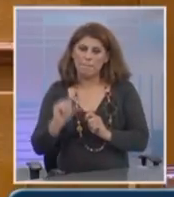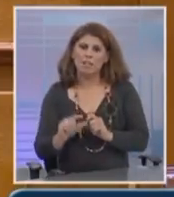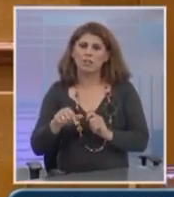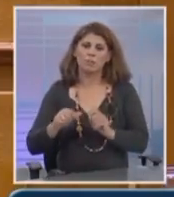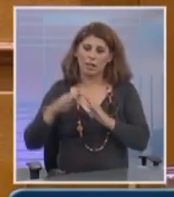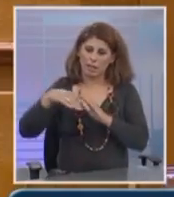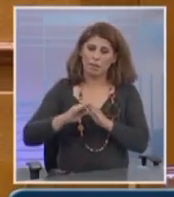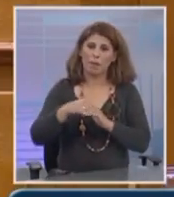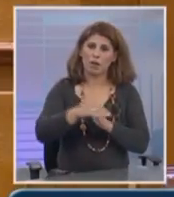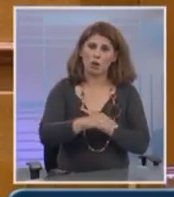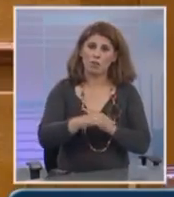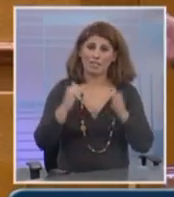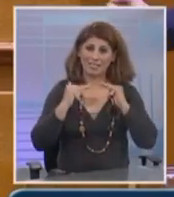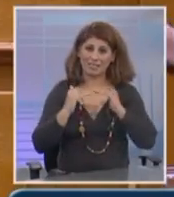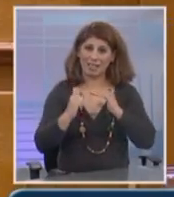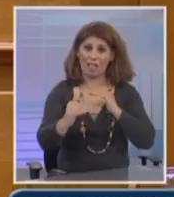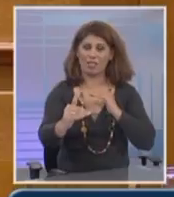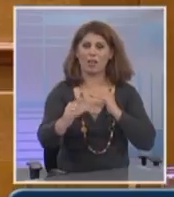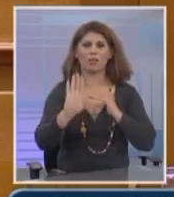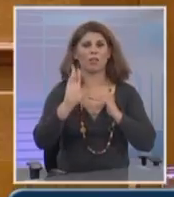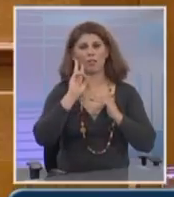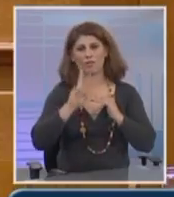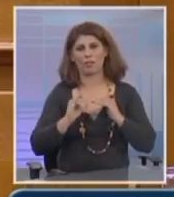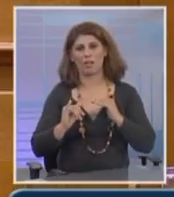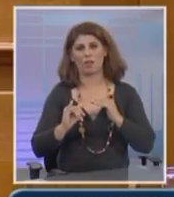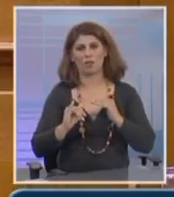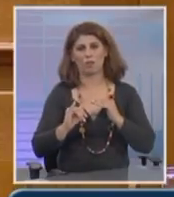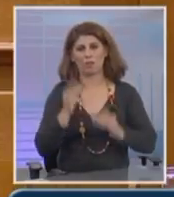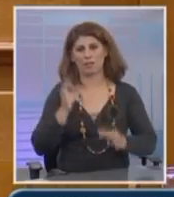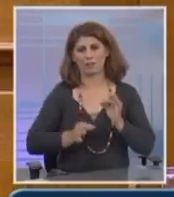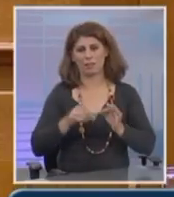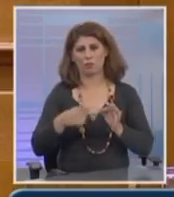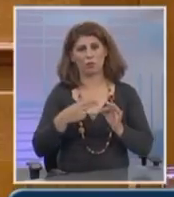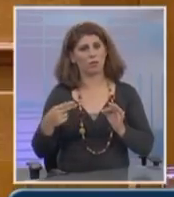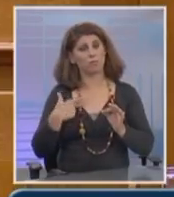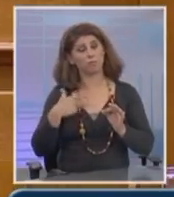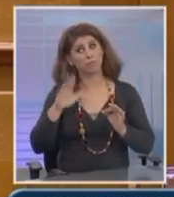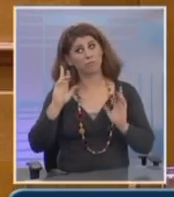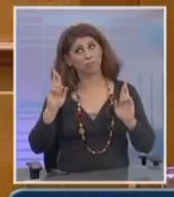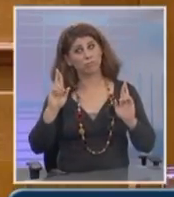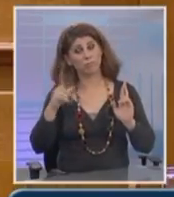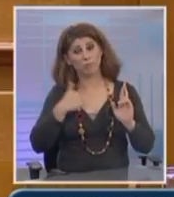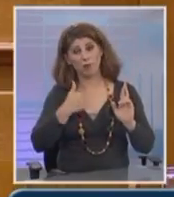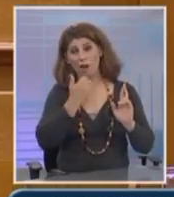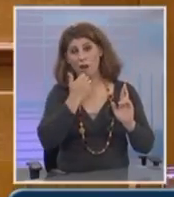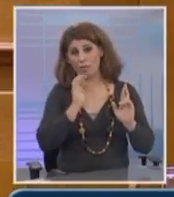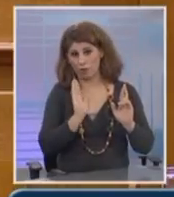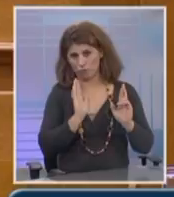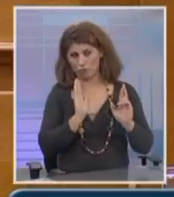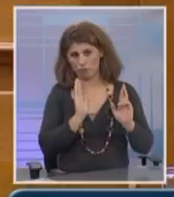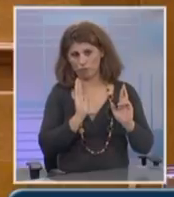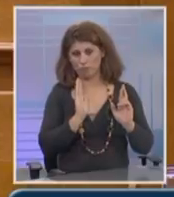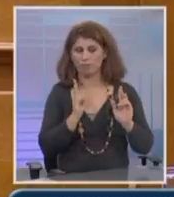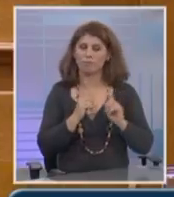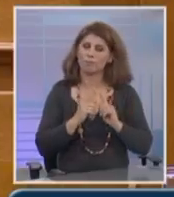κειμενόμενων επιτοκίων σε σταθερά δεν φαίνεται να είναι ακόμα στο τραπέζι της συζήτησης. Και μακάρι να κάνω λάθος. Με άλλα λόγια,